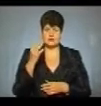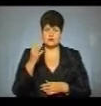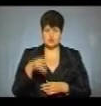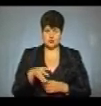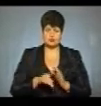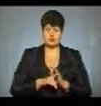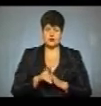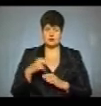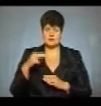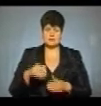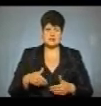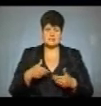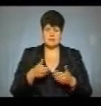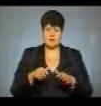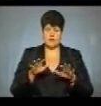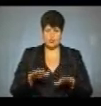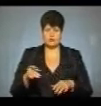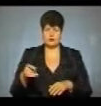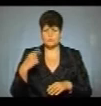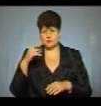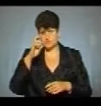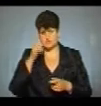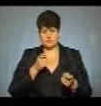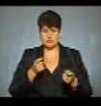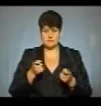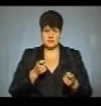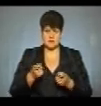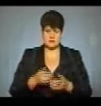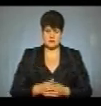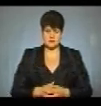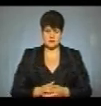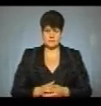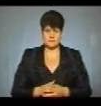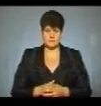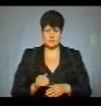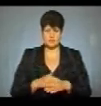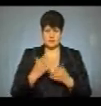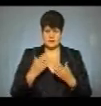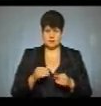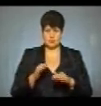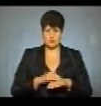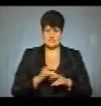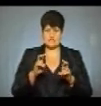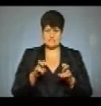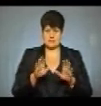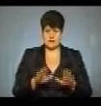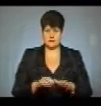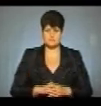Спочатку президент представляє голову Тернопільської обласної державної адміністрації. Доброго дня, будь ласка, сідайте.